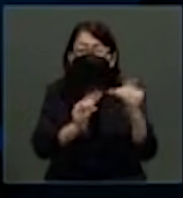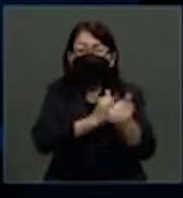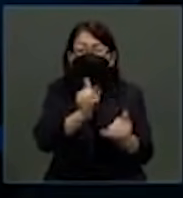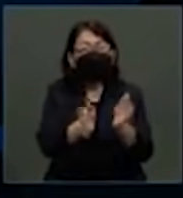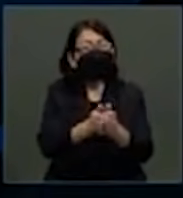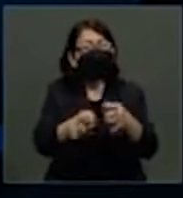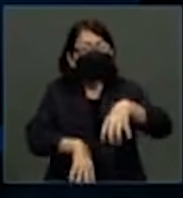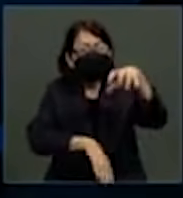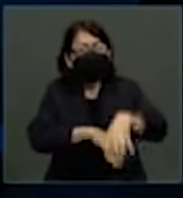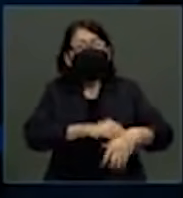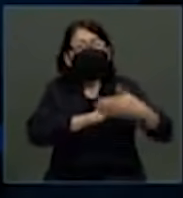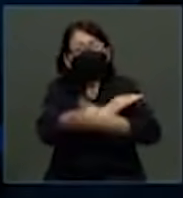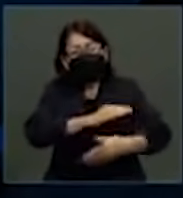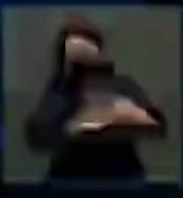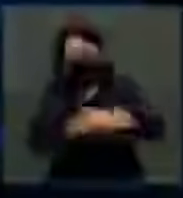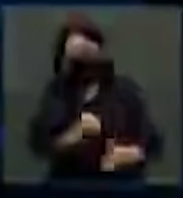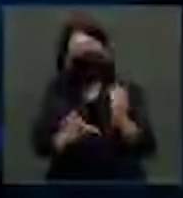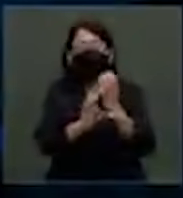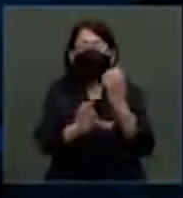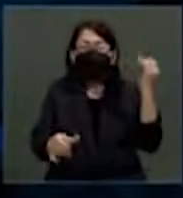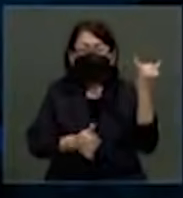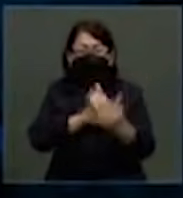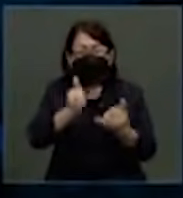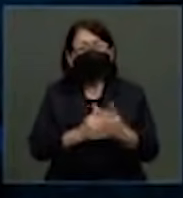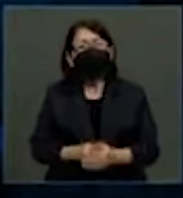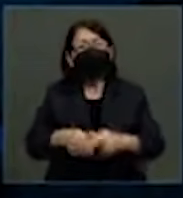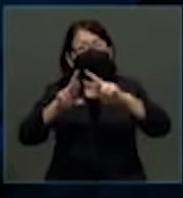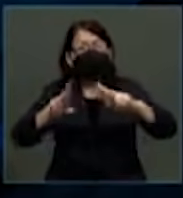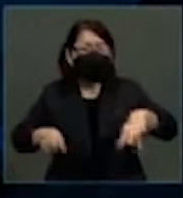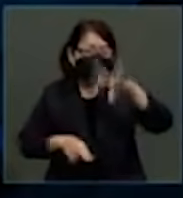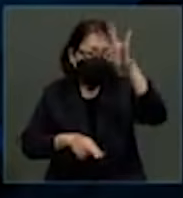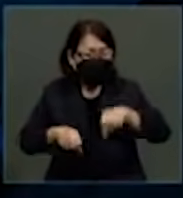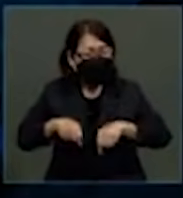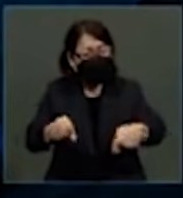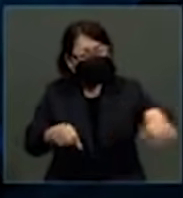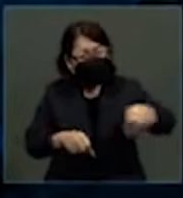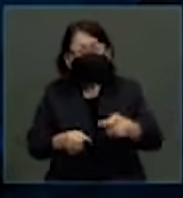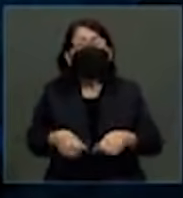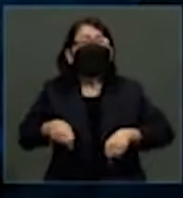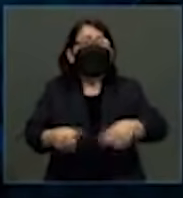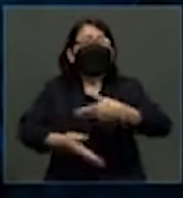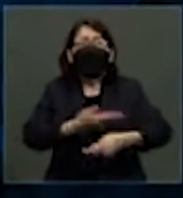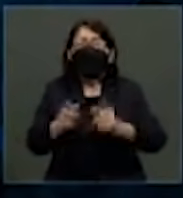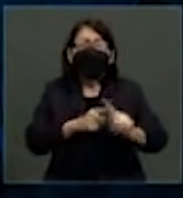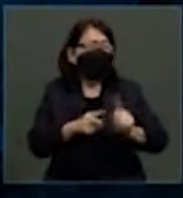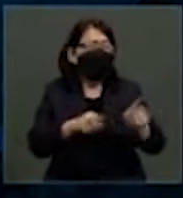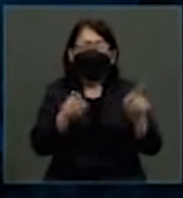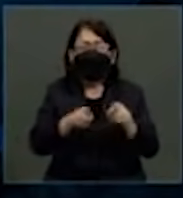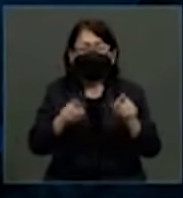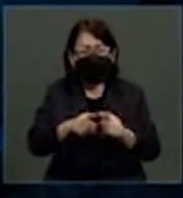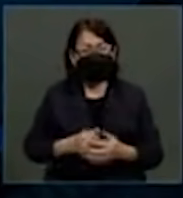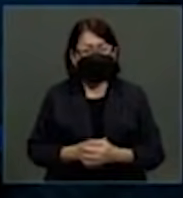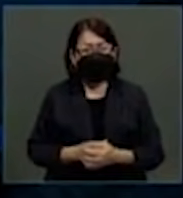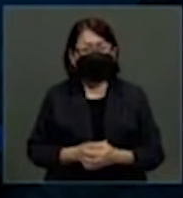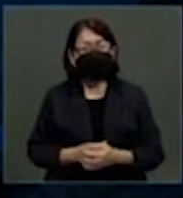ะครับศูนย์แสดงสินค้าศูนย์ประชุมหรือสถานที่จัดงานโรงแรมท่าอากาศยานสถานีรถไฟขนส่งส